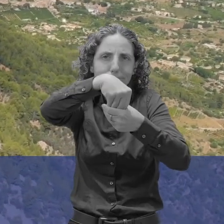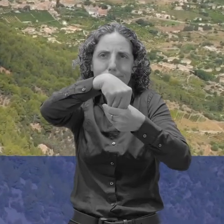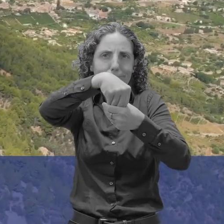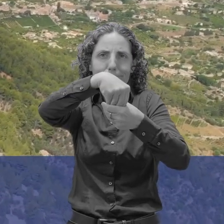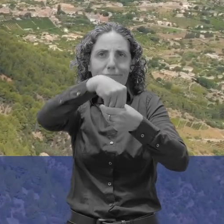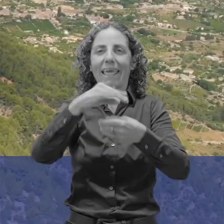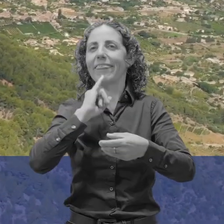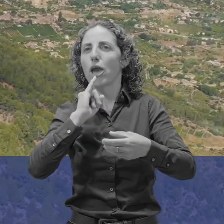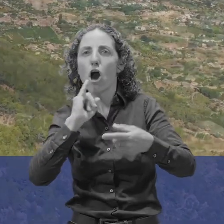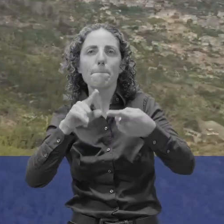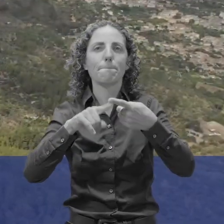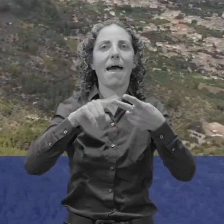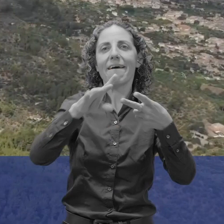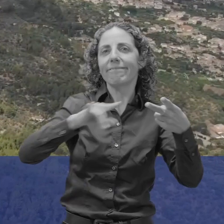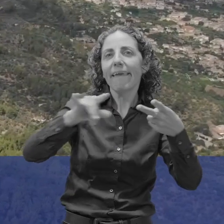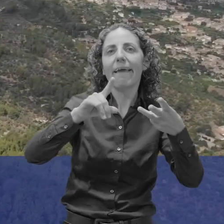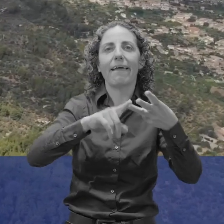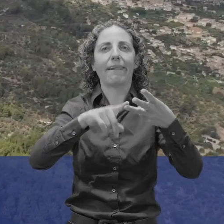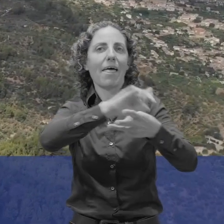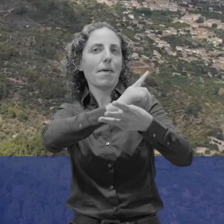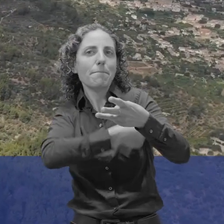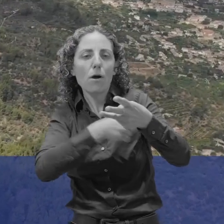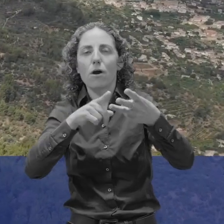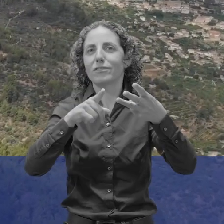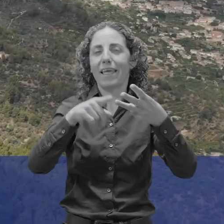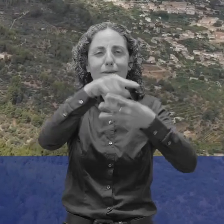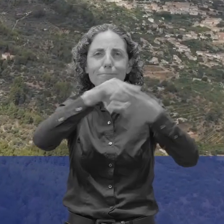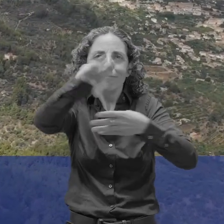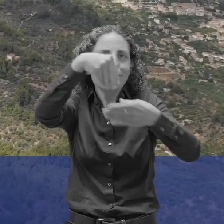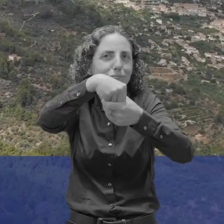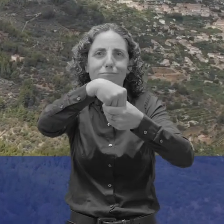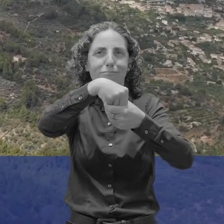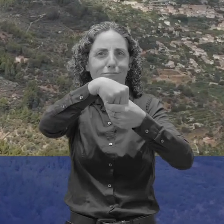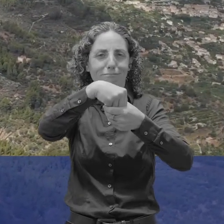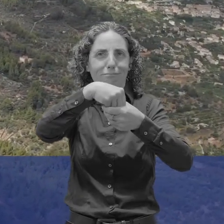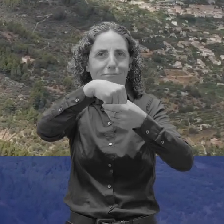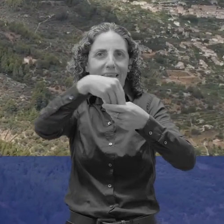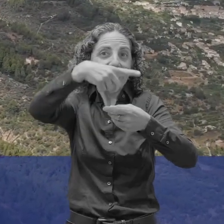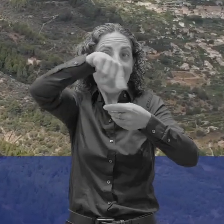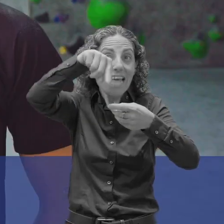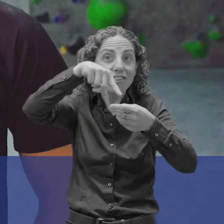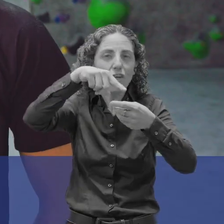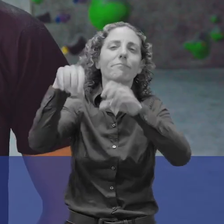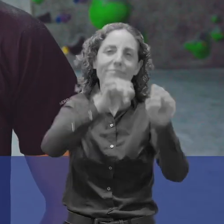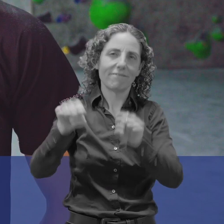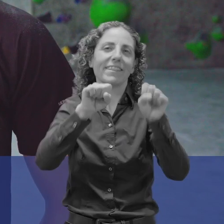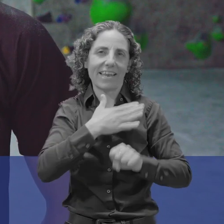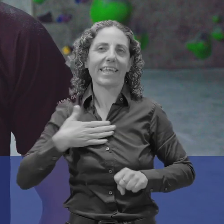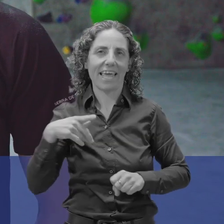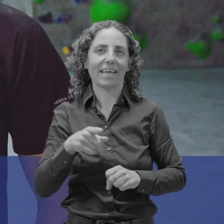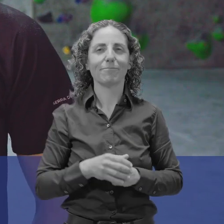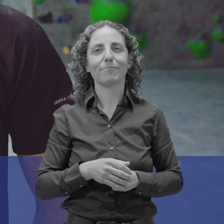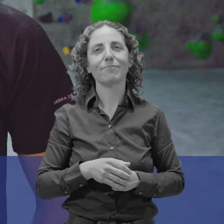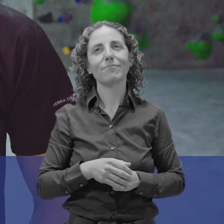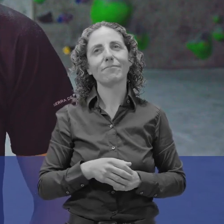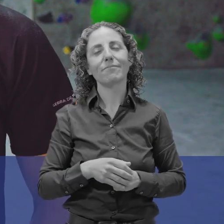idioma, terra, esport, tot és un paquet que és el que anem a defensar. Vaig començar en